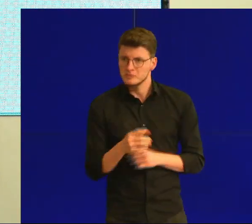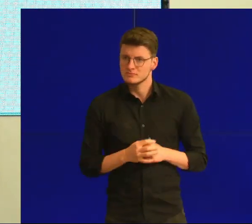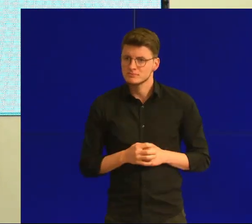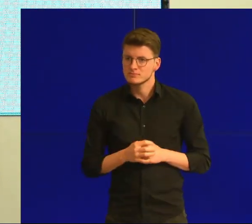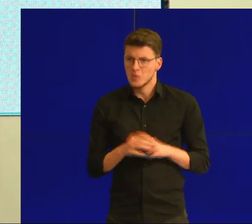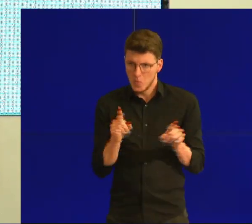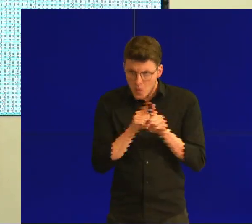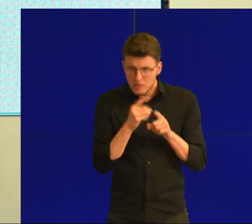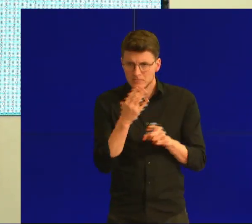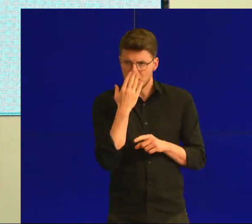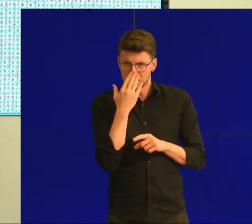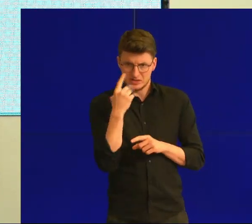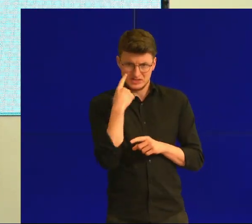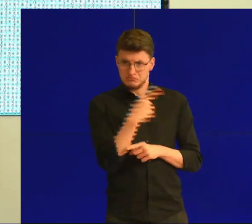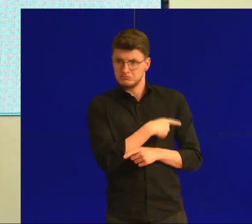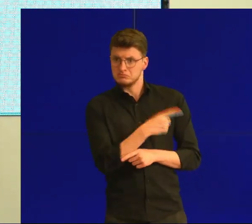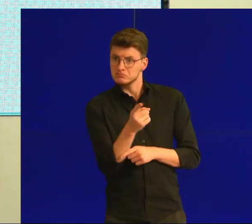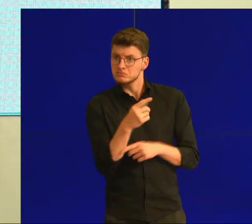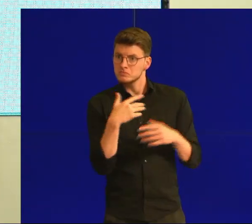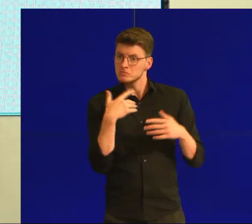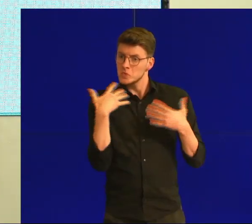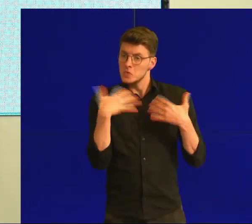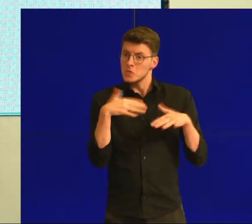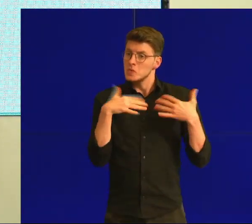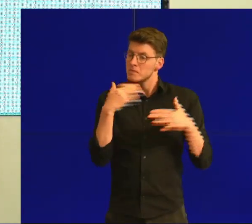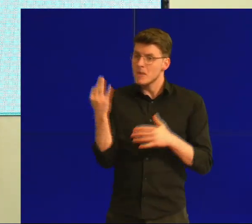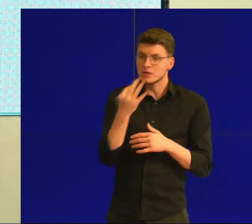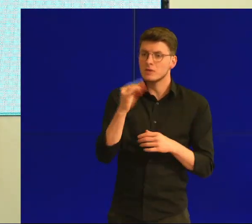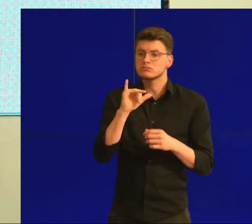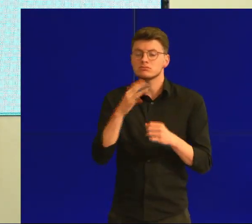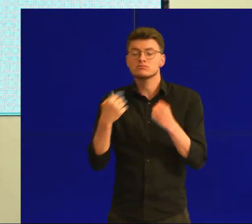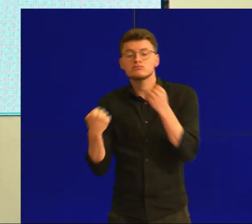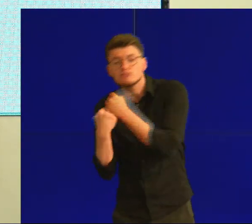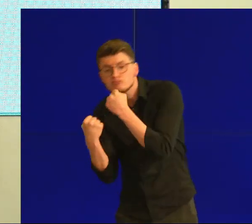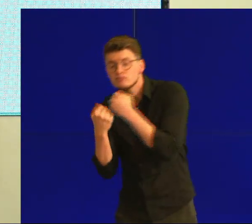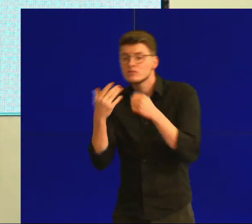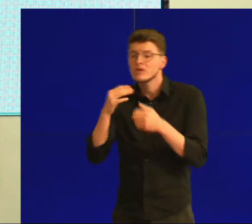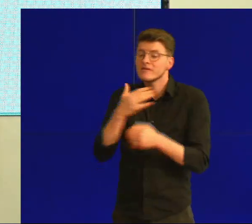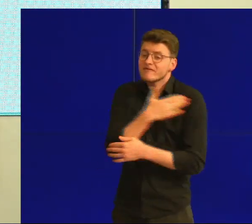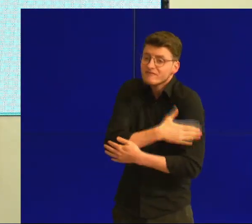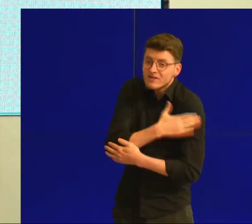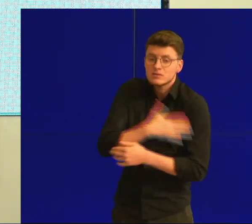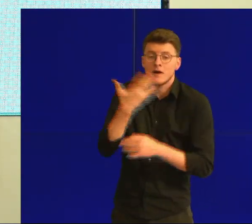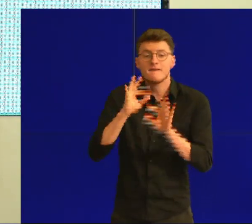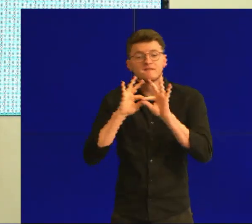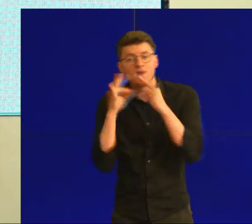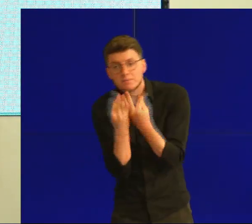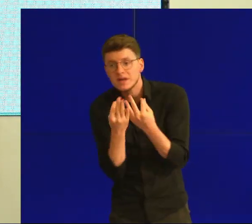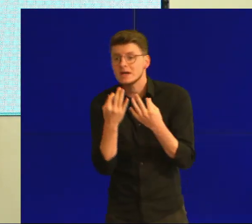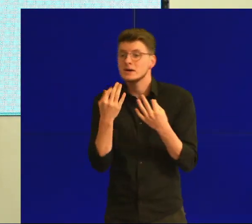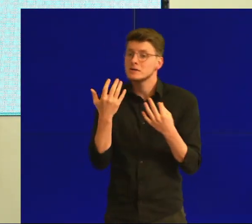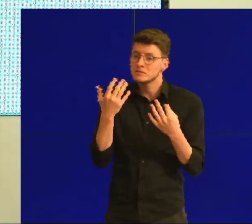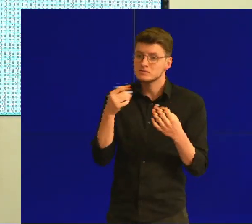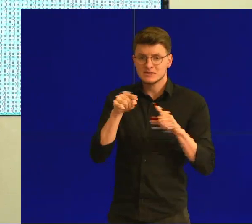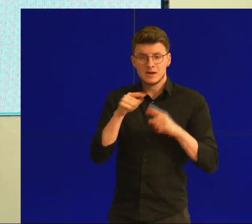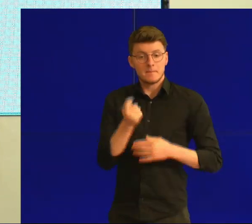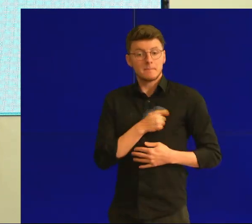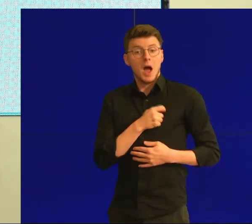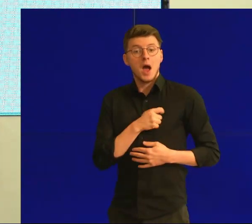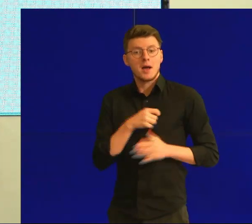friends crucial is only des églises historiques terminera à maîtriser comme des principes